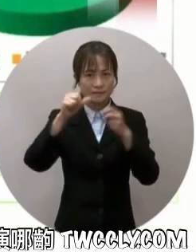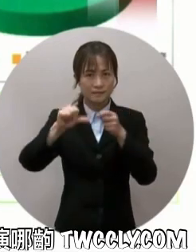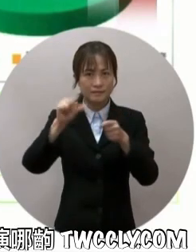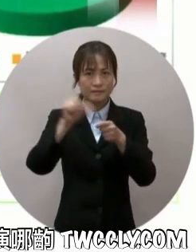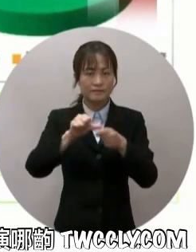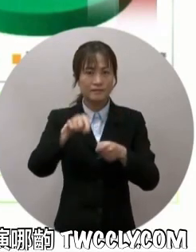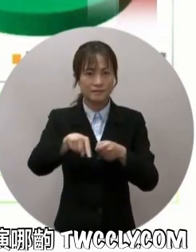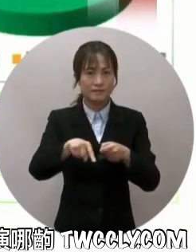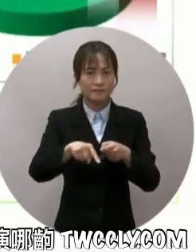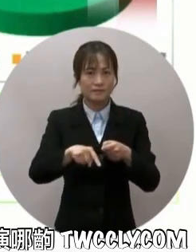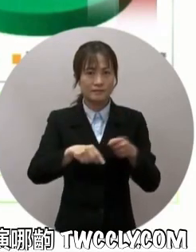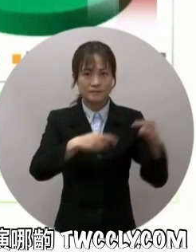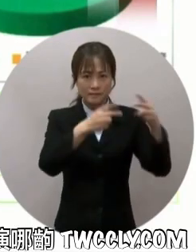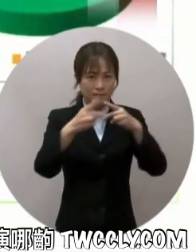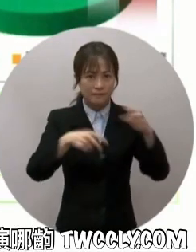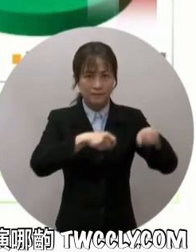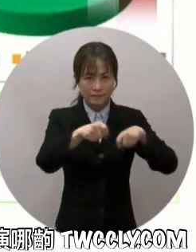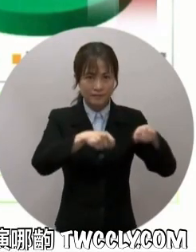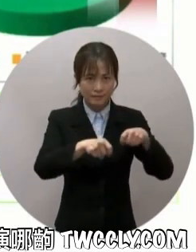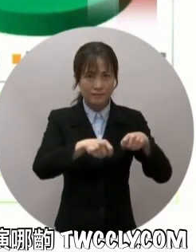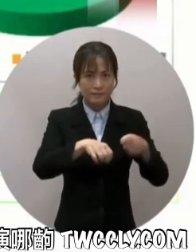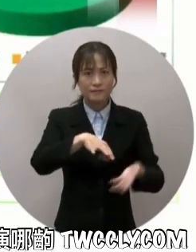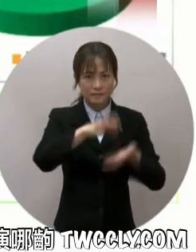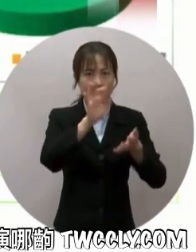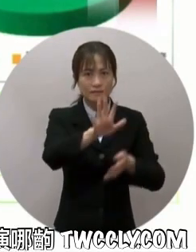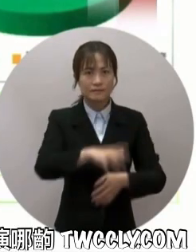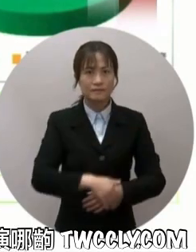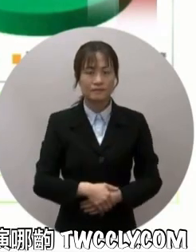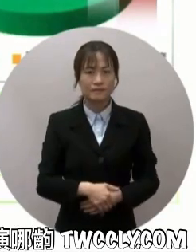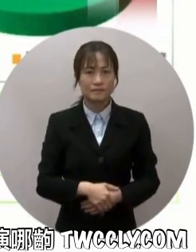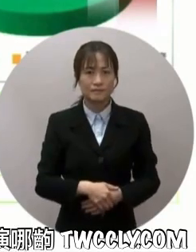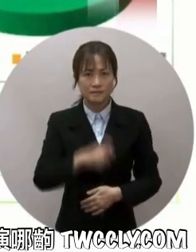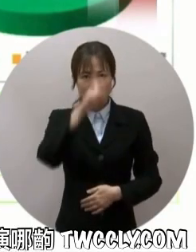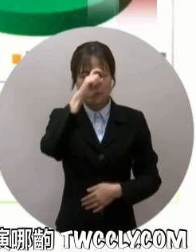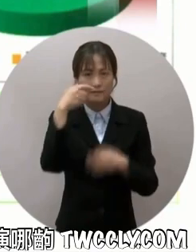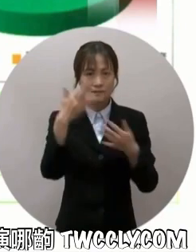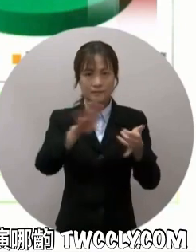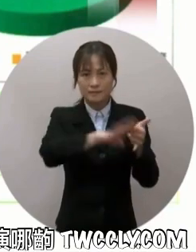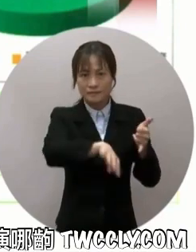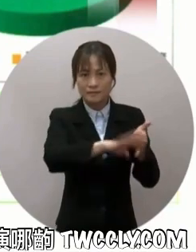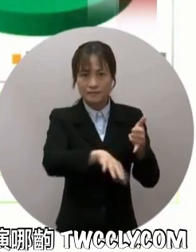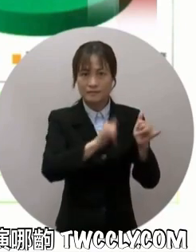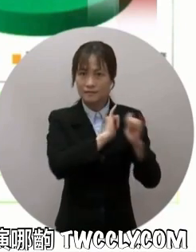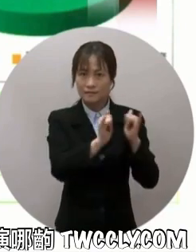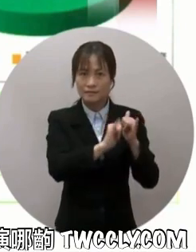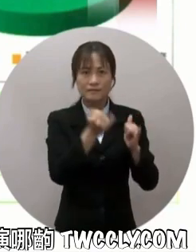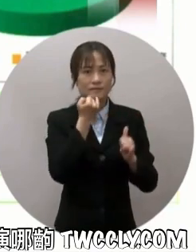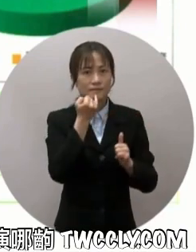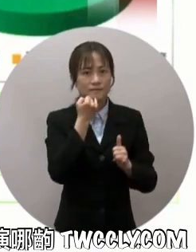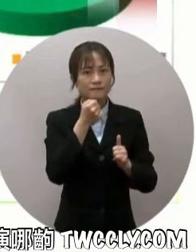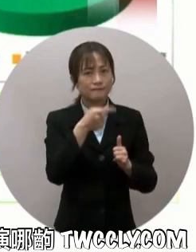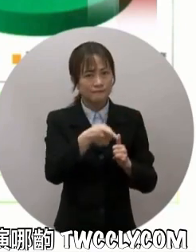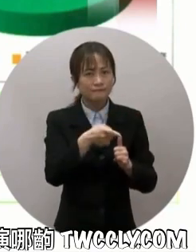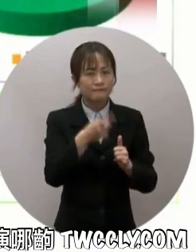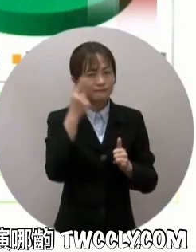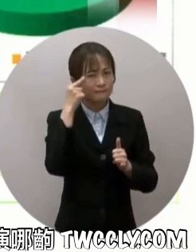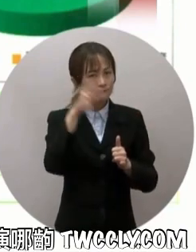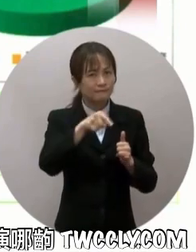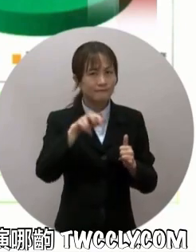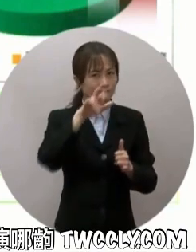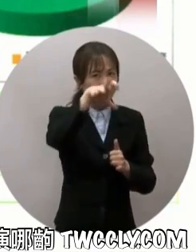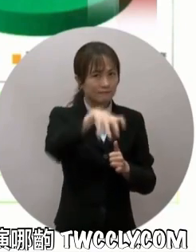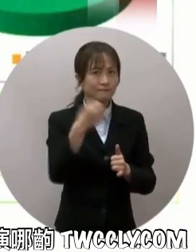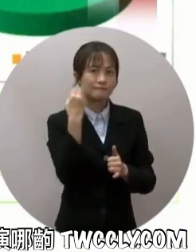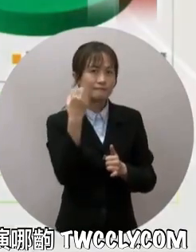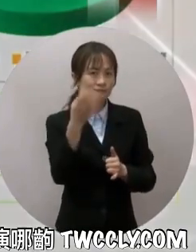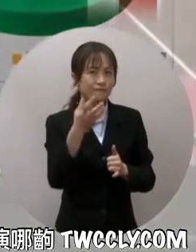整修的一個方案整個再造的一個方案希望給南部的鄉親一個很現代化而便利的一個國